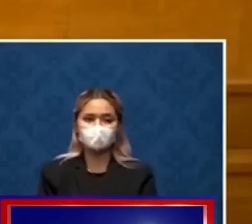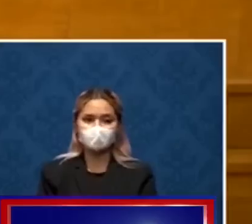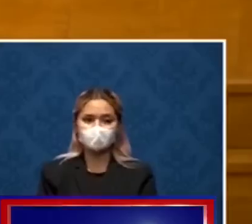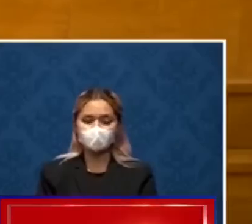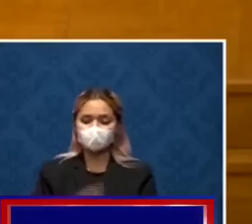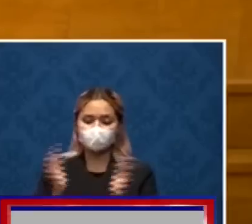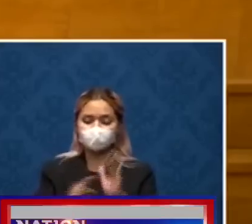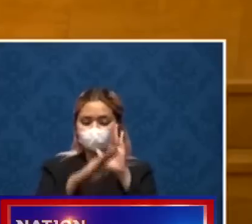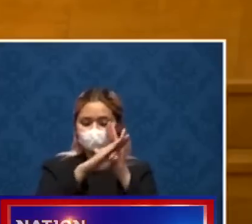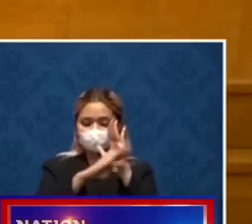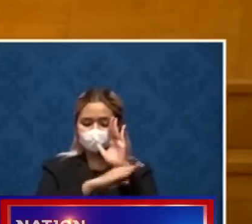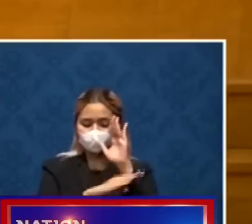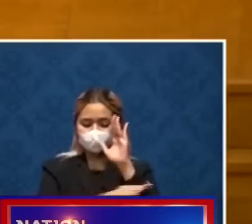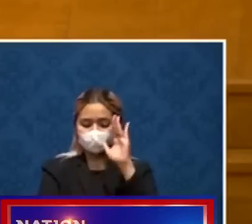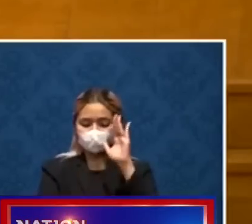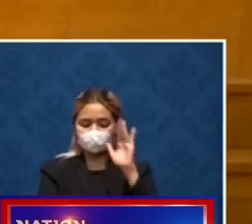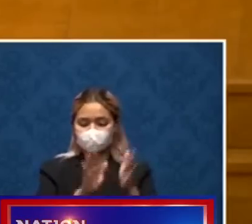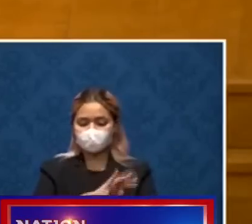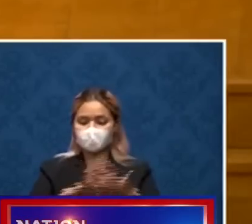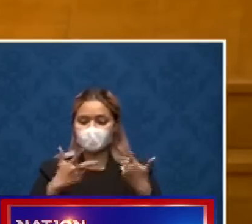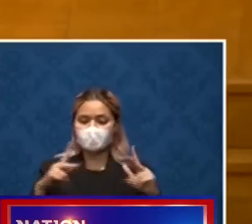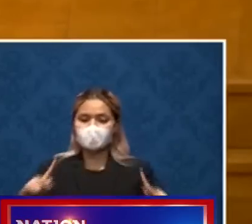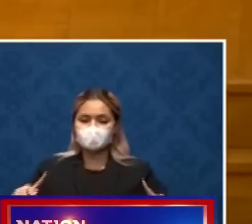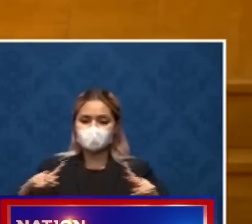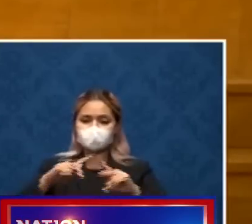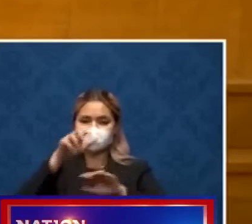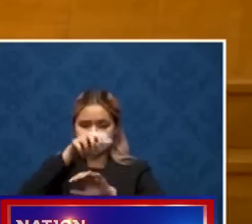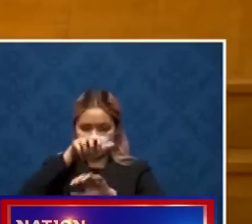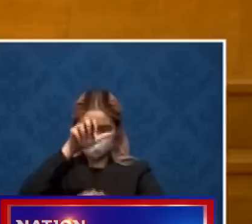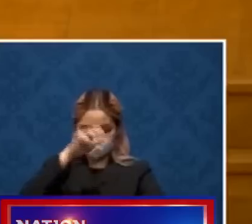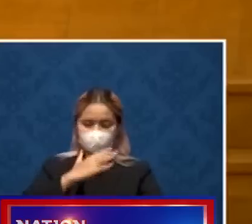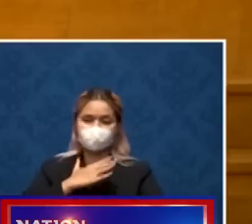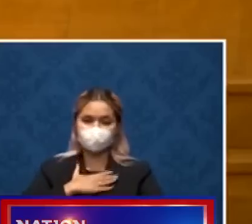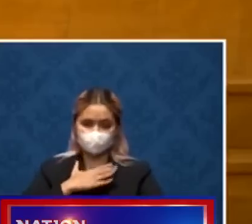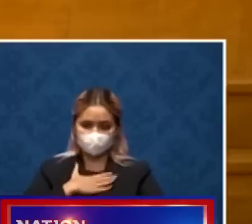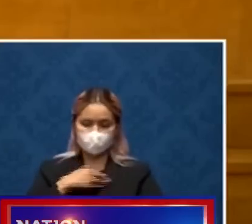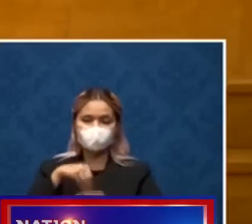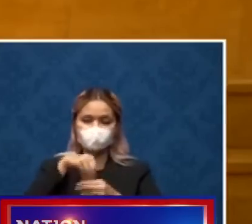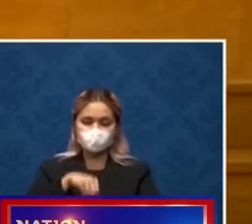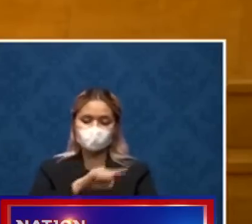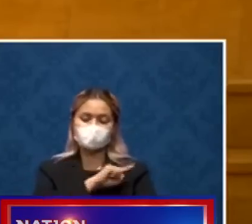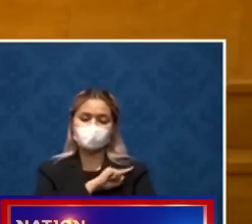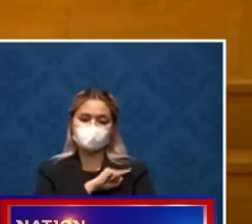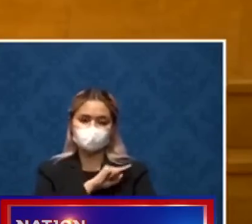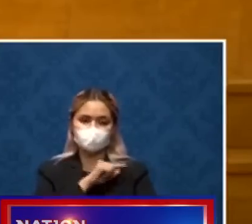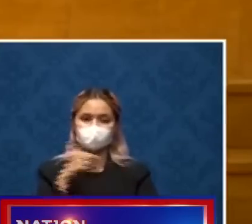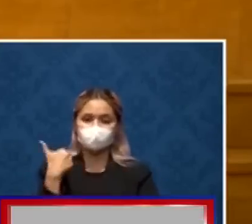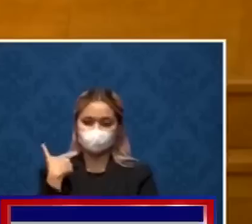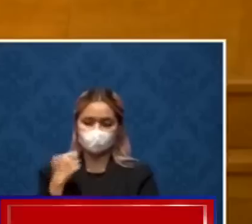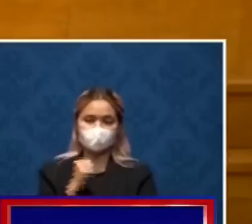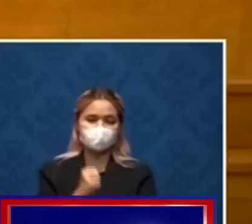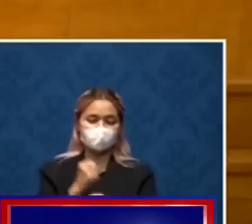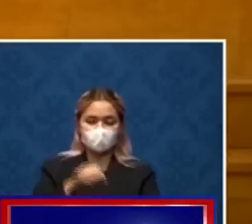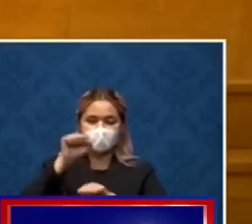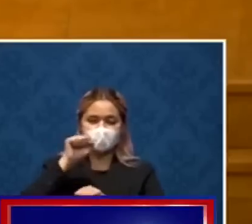การปฏิญาณตัวเรียบร้อยแล้วทางกระทรวงมหาดไทยซึ่งผมอยู่ในขณะนั้นเข้ามารับหน้าที่ก็ต้องทำประกาศเ